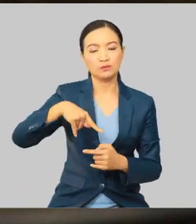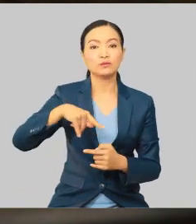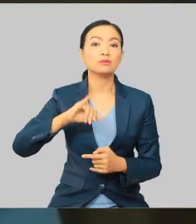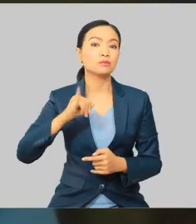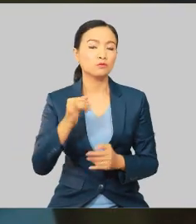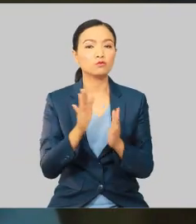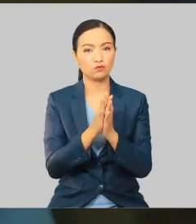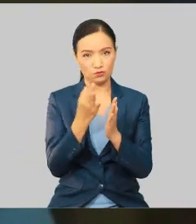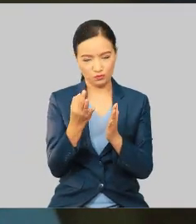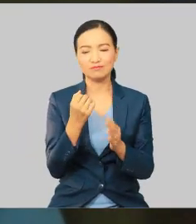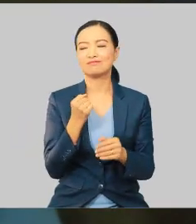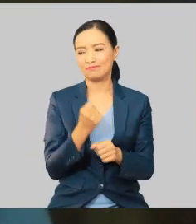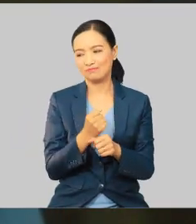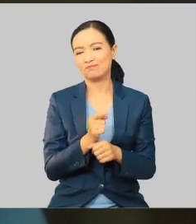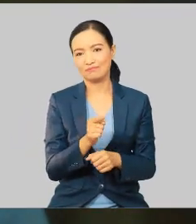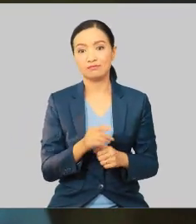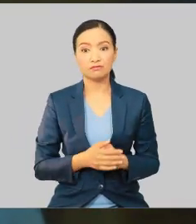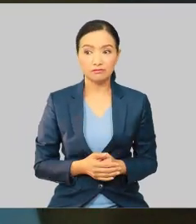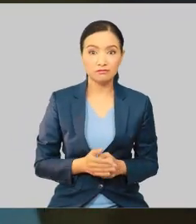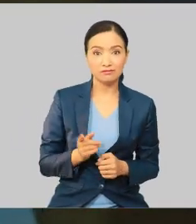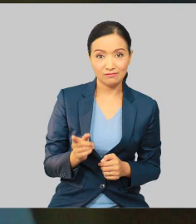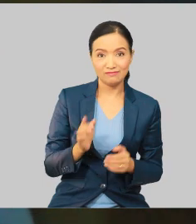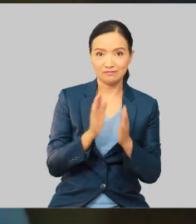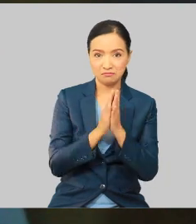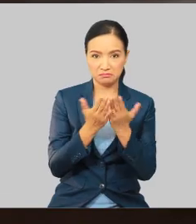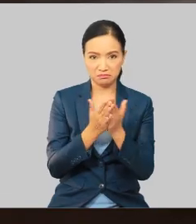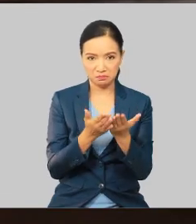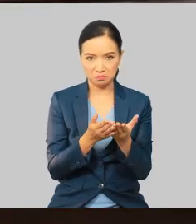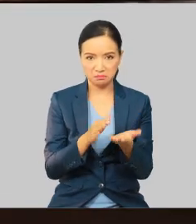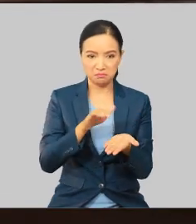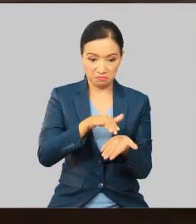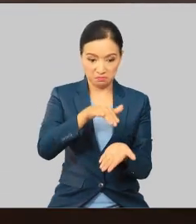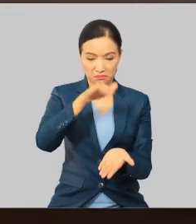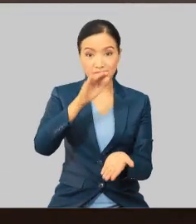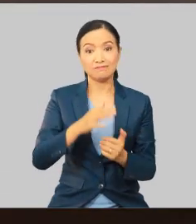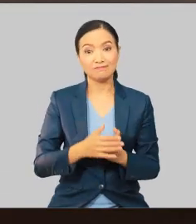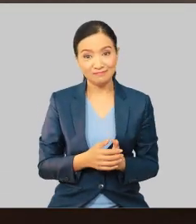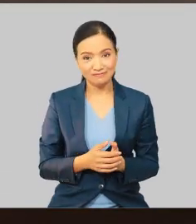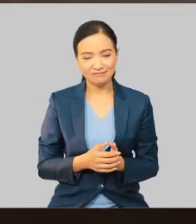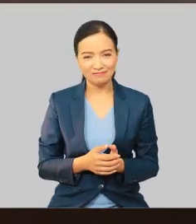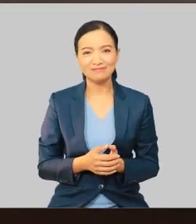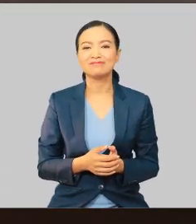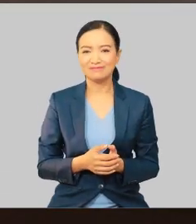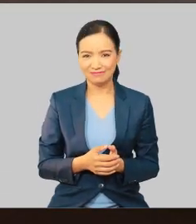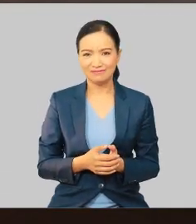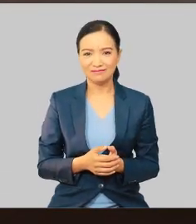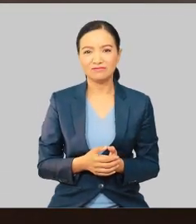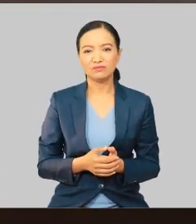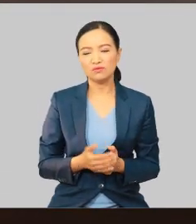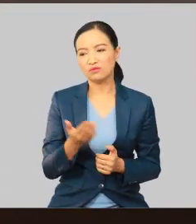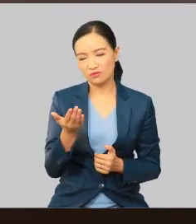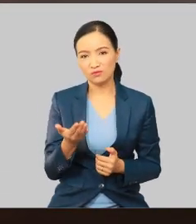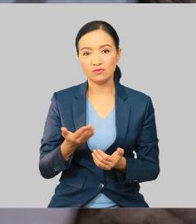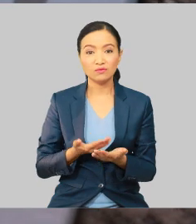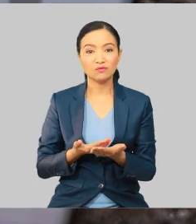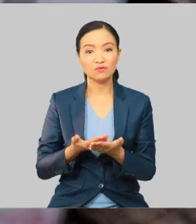อยู่ค ่ ะ ทราบว่าองุ่นเนี่ยก็มีหนังสือหลายเล่มนะครับที่เป็นแรงบันดาลใจก็เลยขอติดต่อซื้อนะ